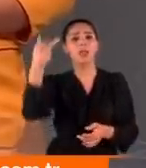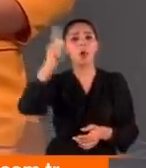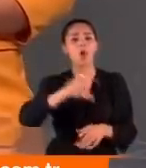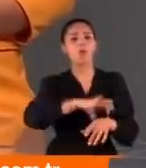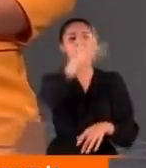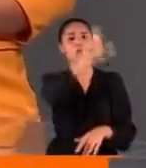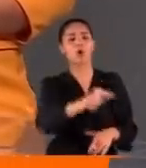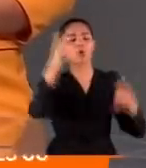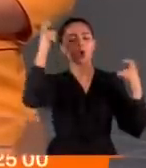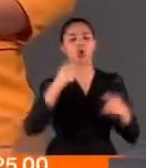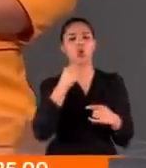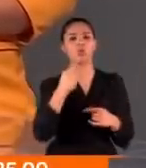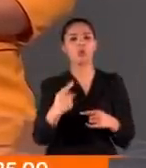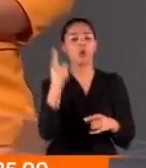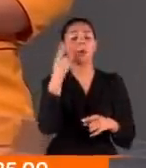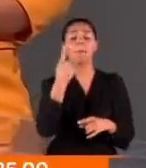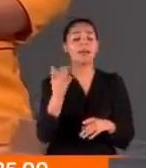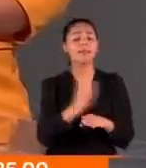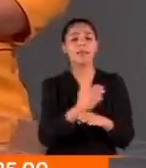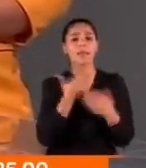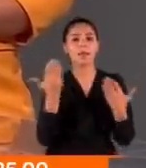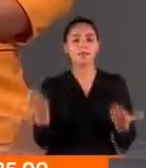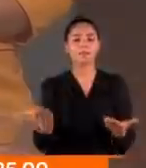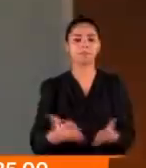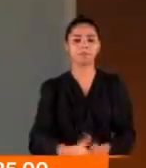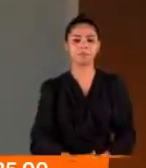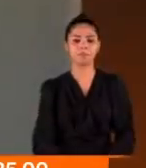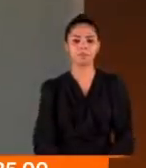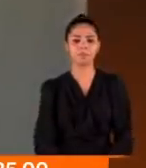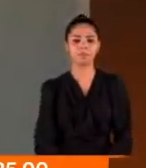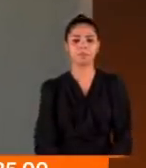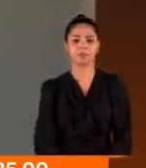ölümünden doktoru sorumlu tutuyor. Bakın neden.